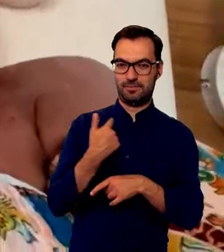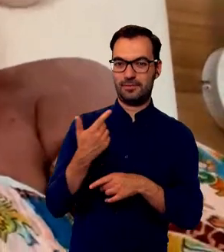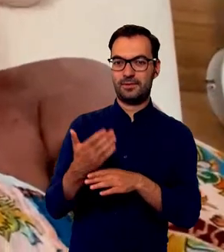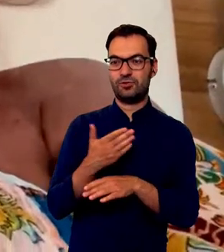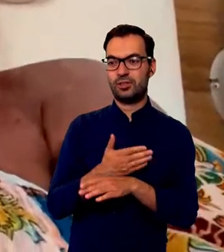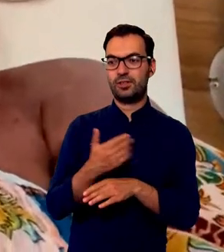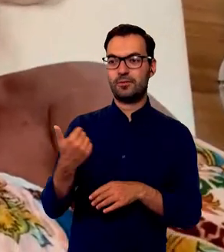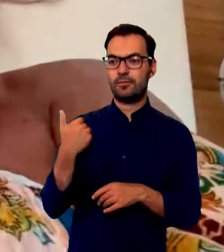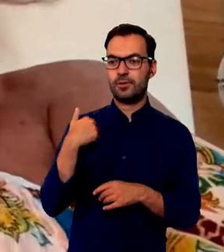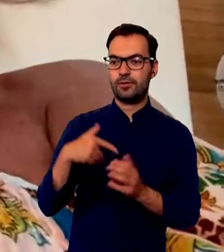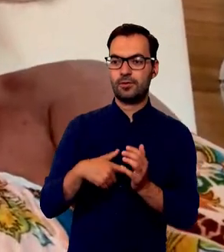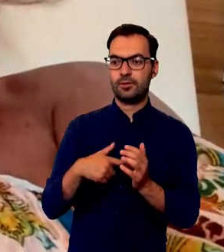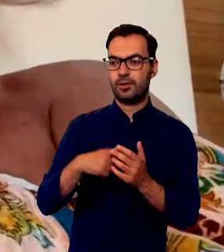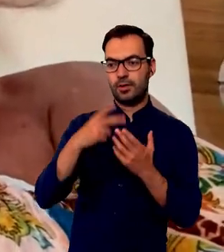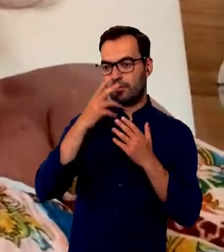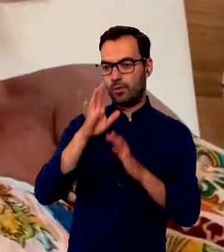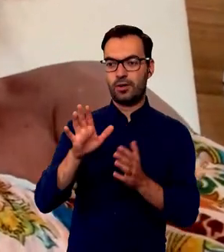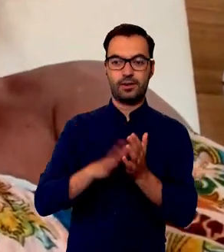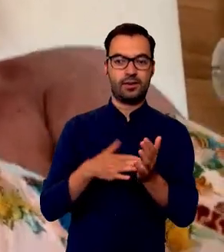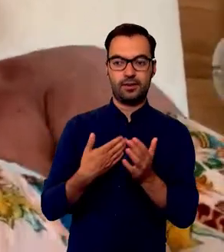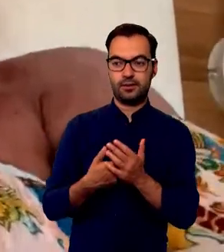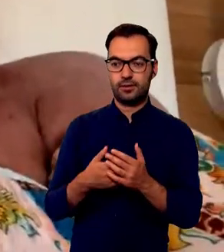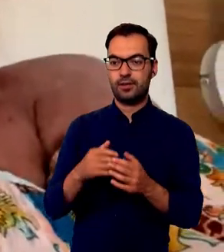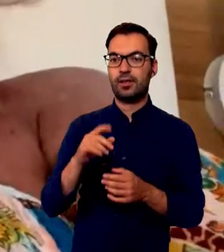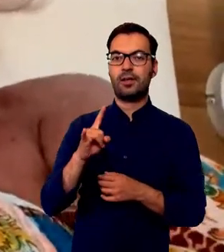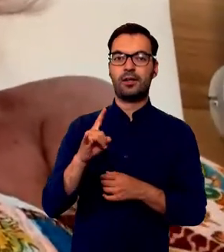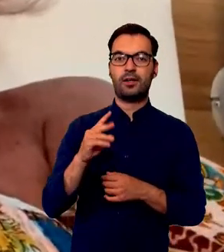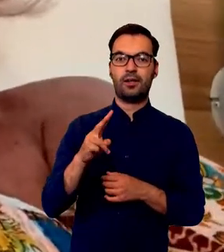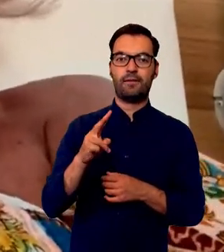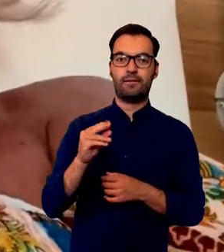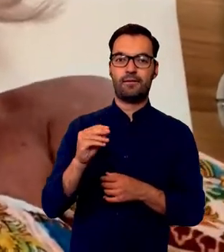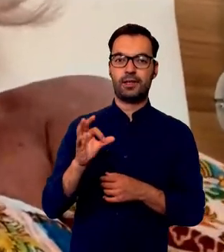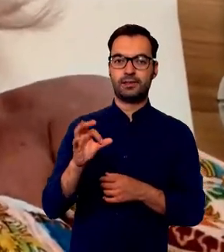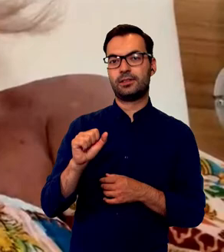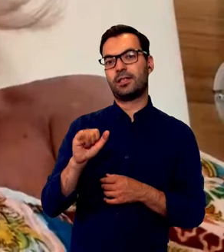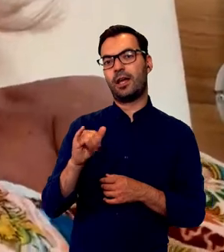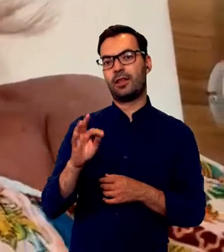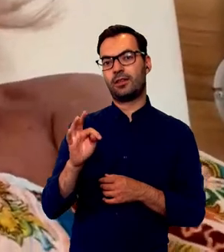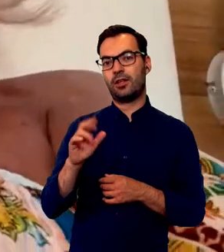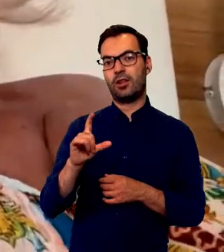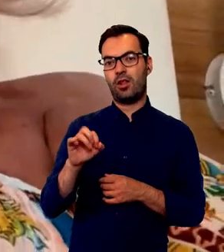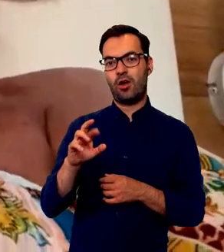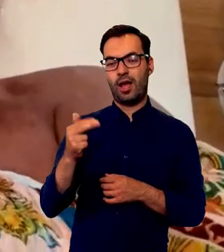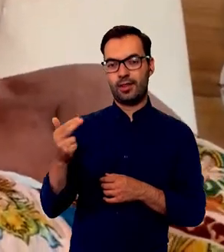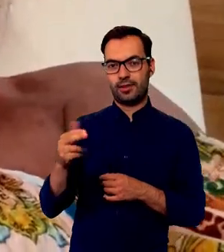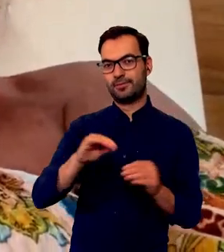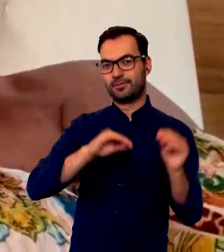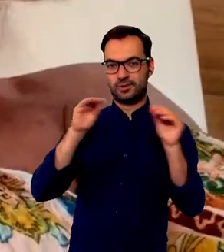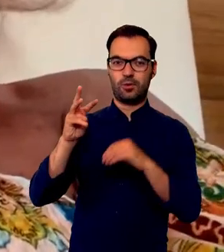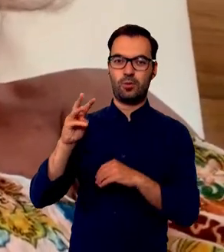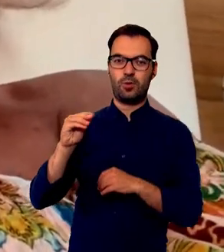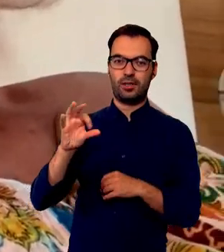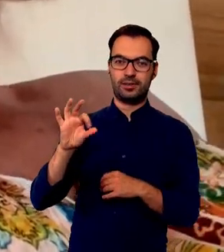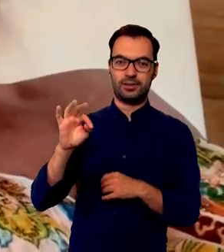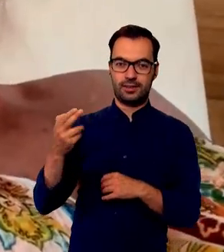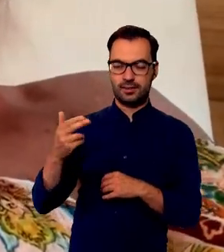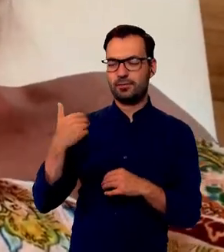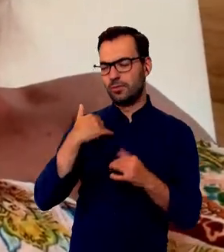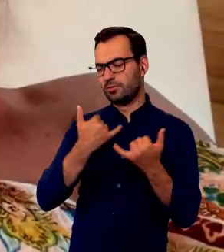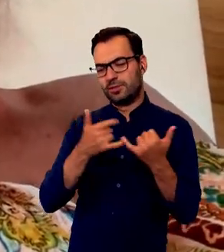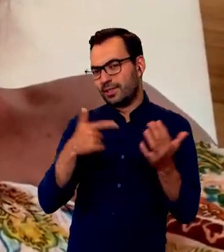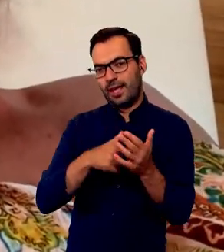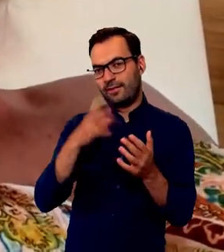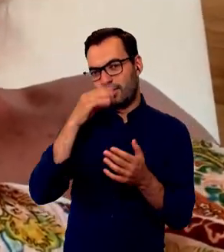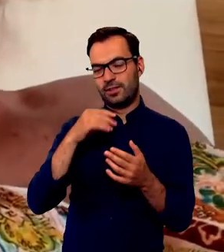miał właśnie swoje pokazy, na przykład Yves Saint Laurent, który się później przeniósł do Westinu. Mieli różnie, również inni. Tak